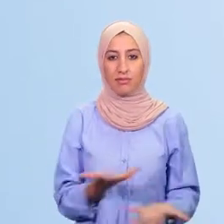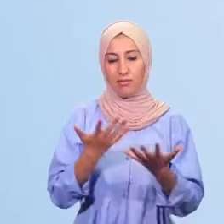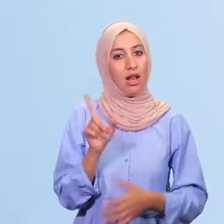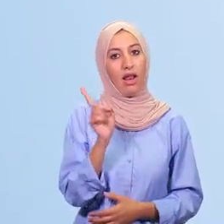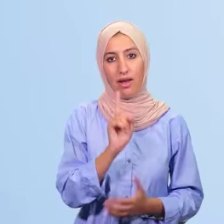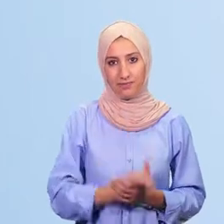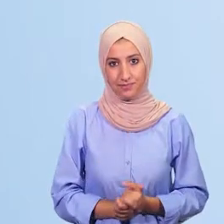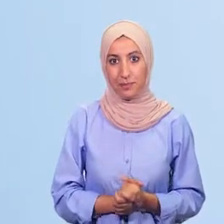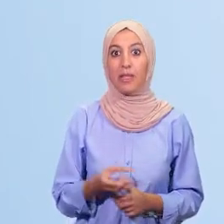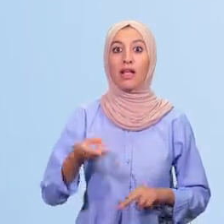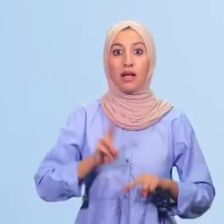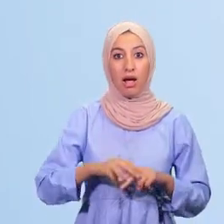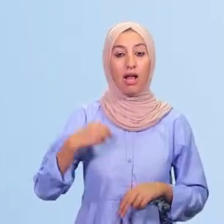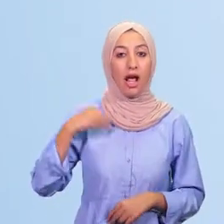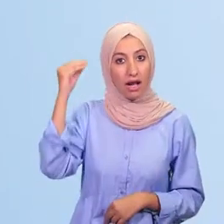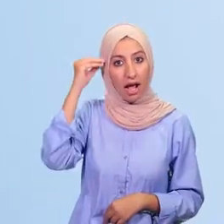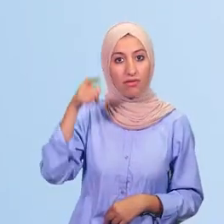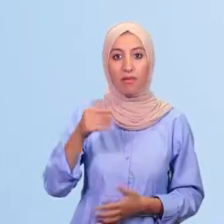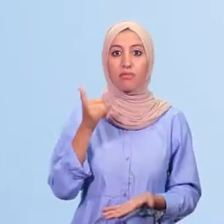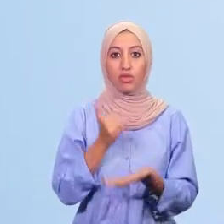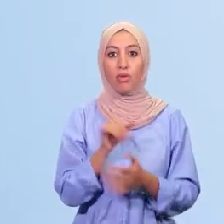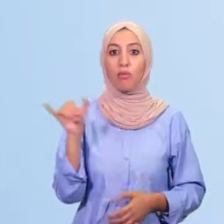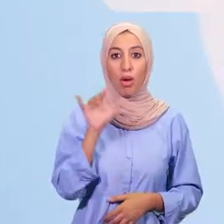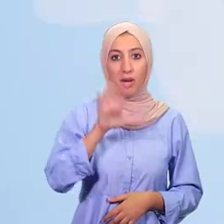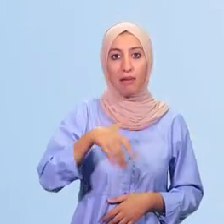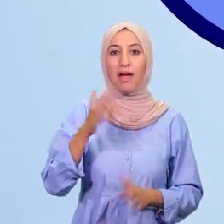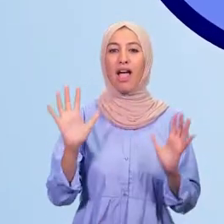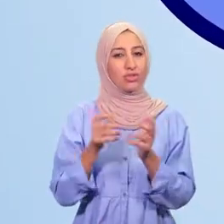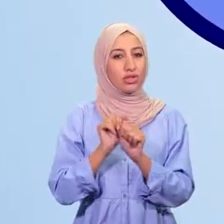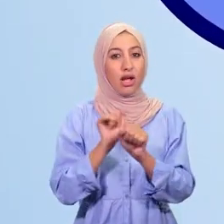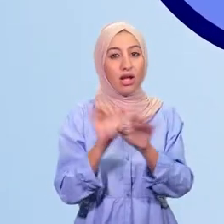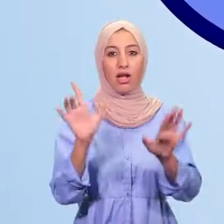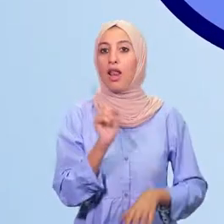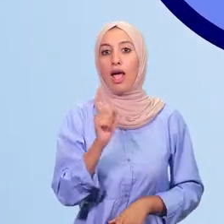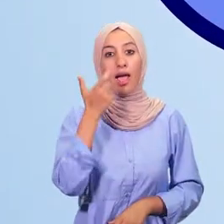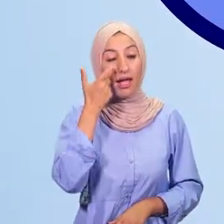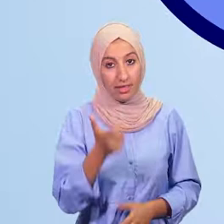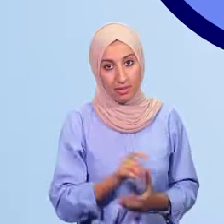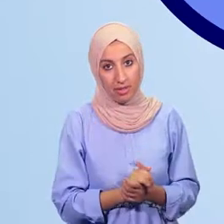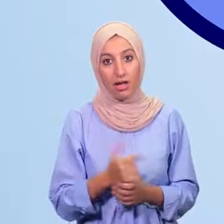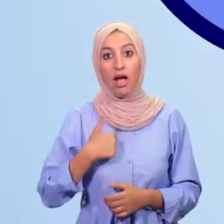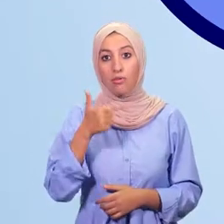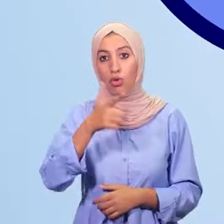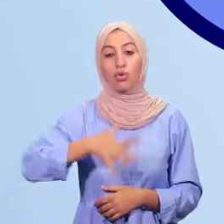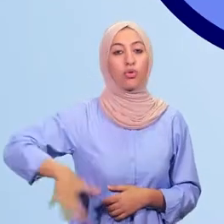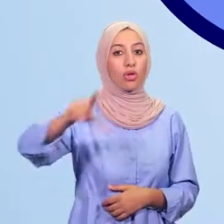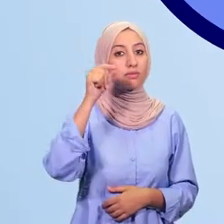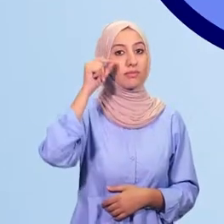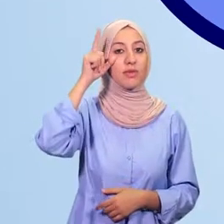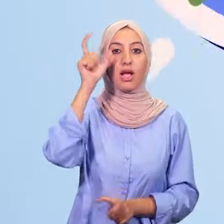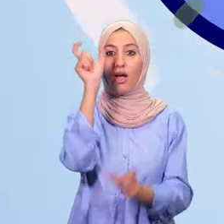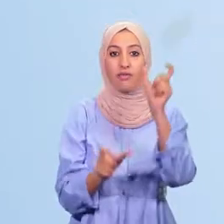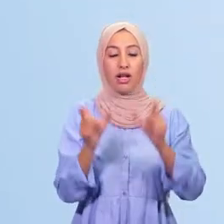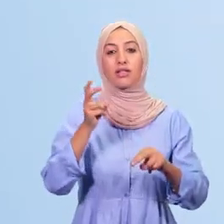كما يجعلهم يشعرون بالمسؤولية عن أي فعل يقومون به. لذا يتطلب ذلك زيادة وعي الأفراد